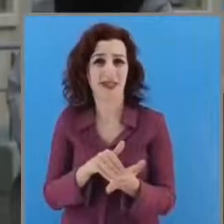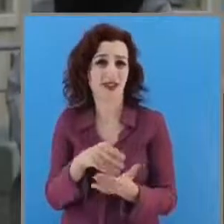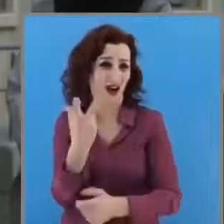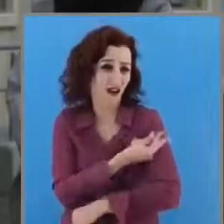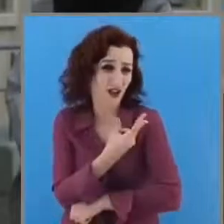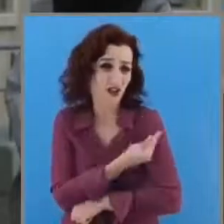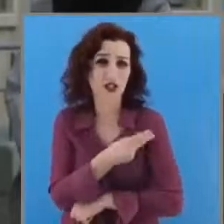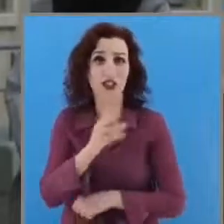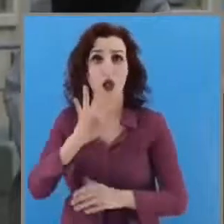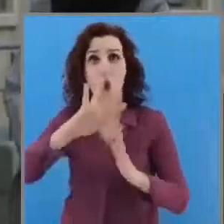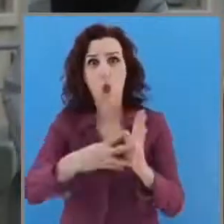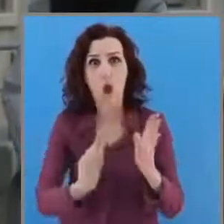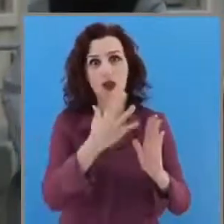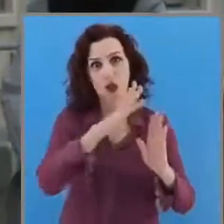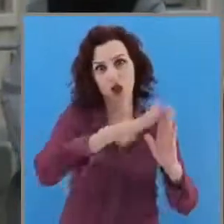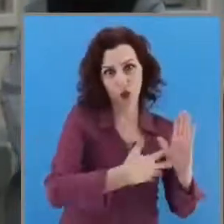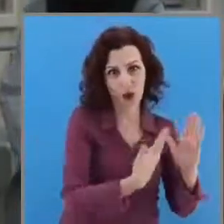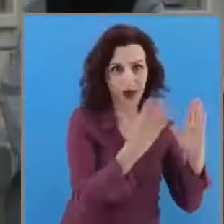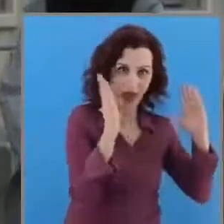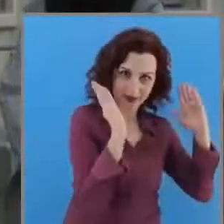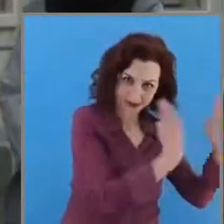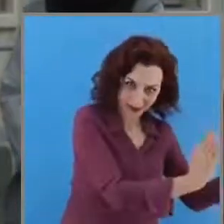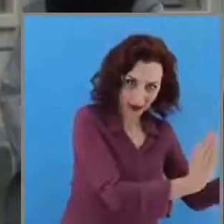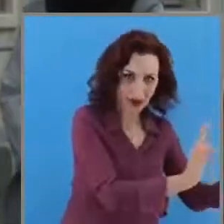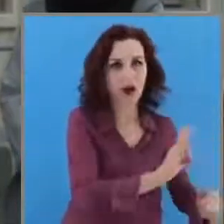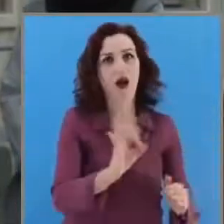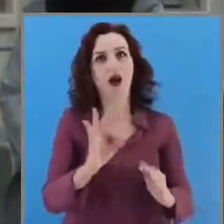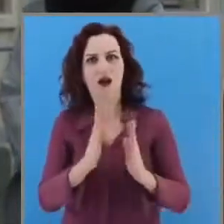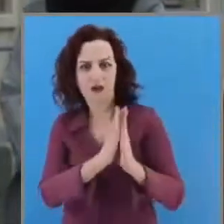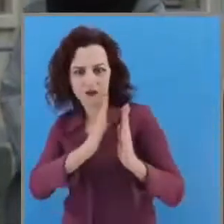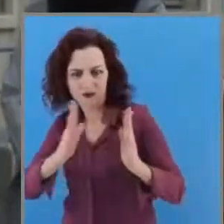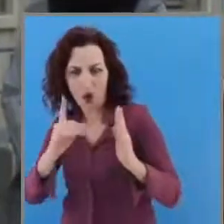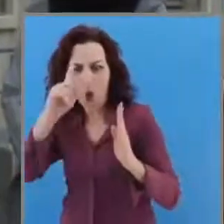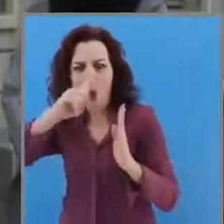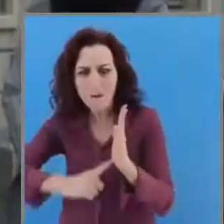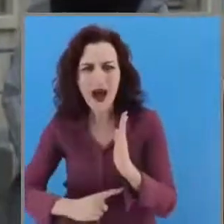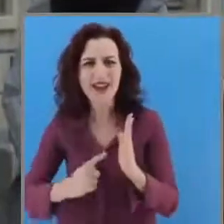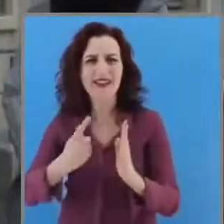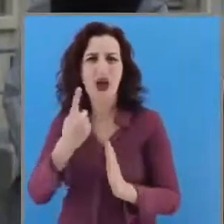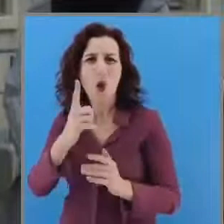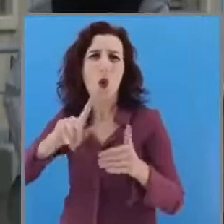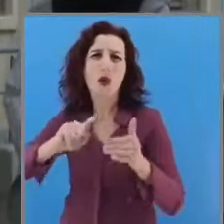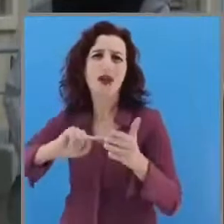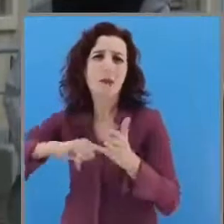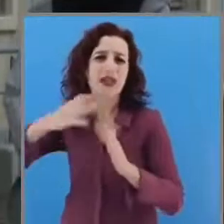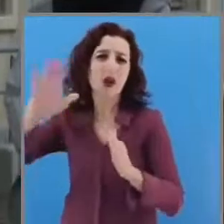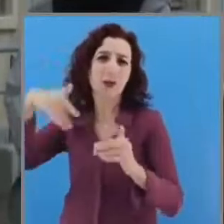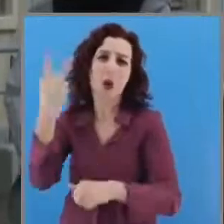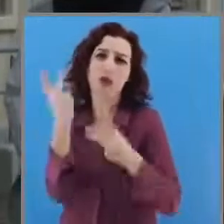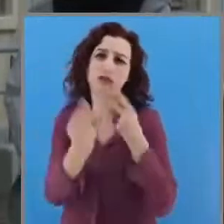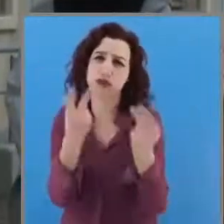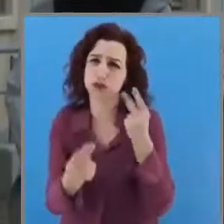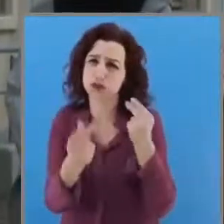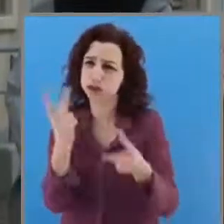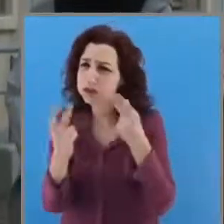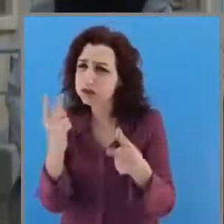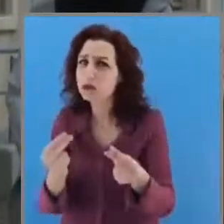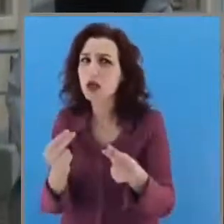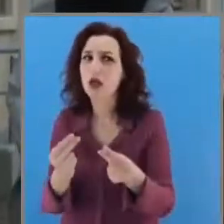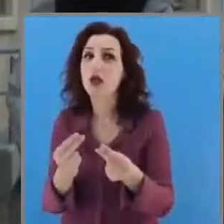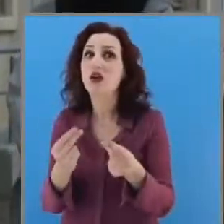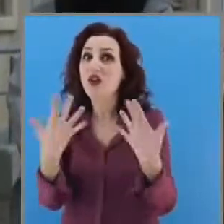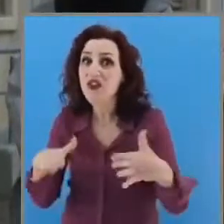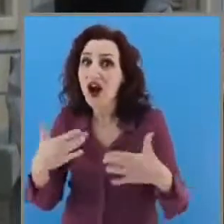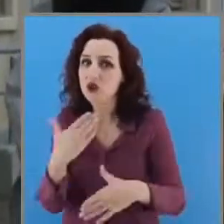o farne un milione, anzi oltre un milione in un mese, è stato possibile solo ed esclusivamente grazie a